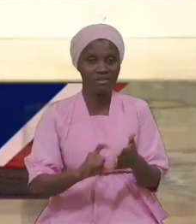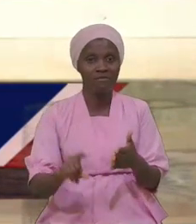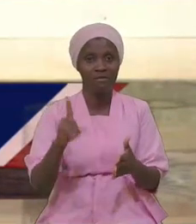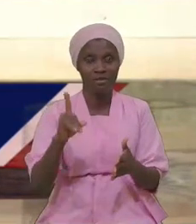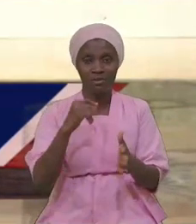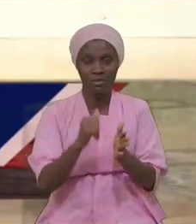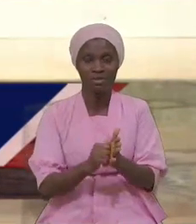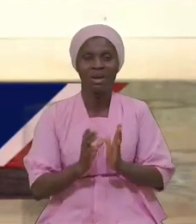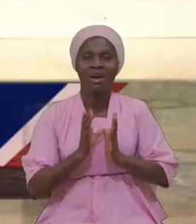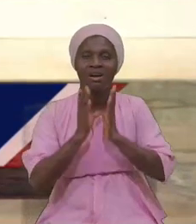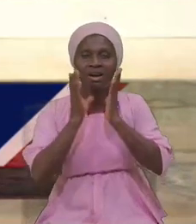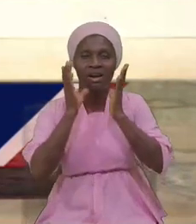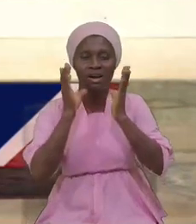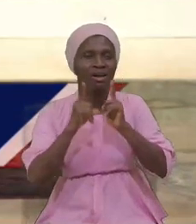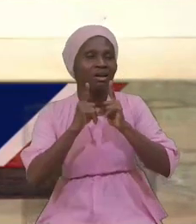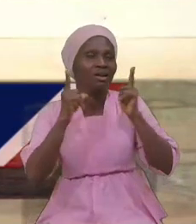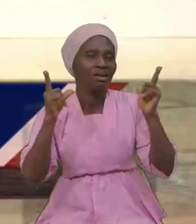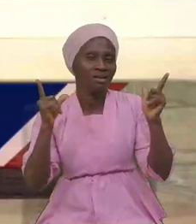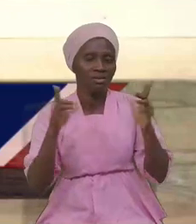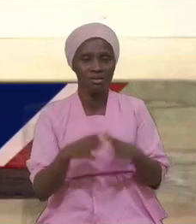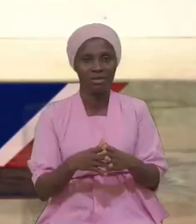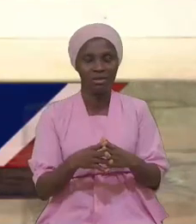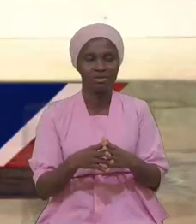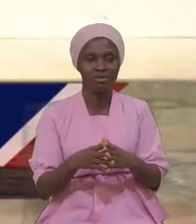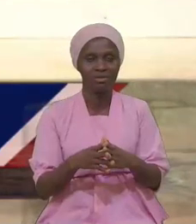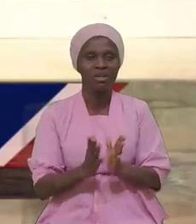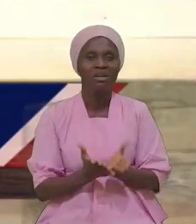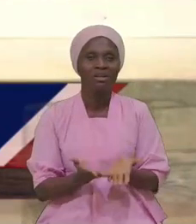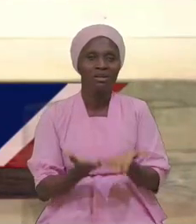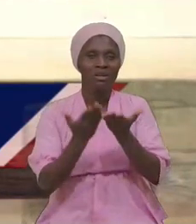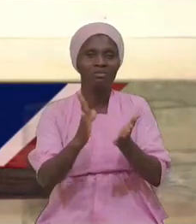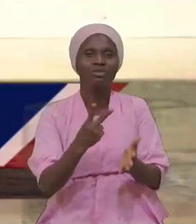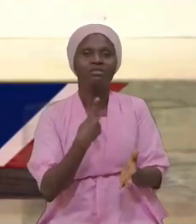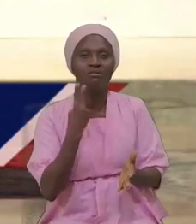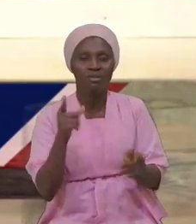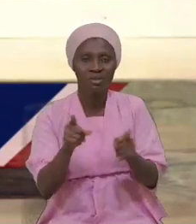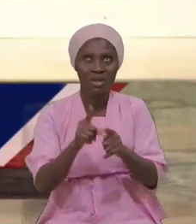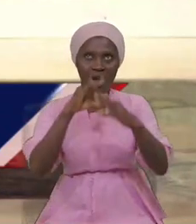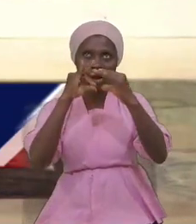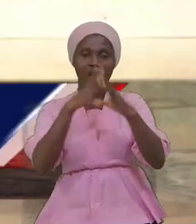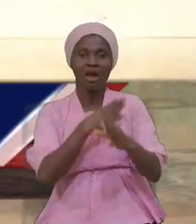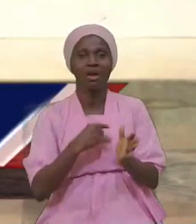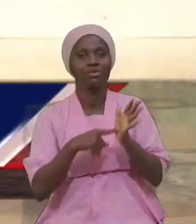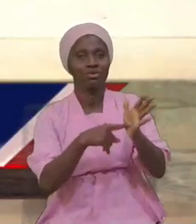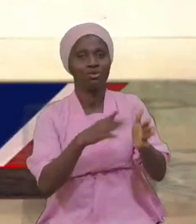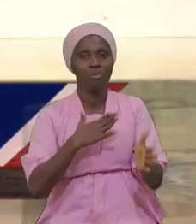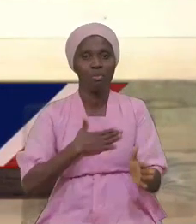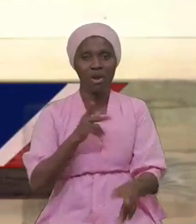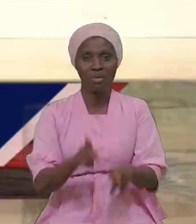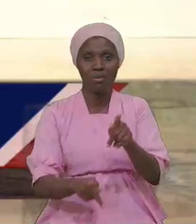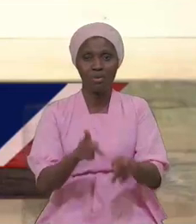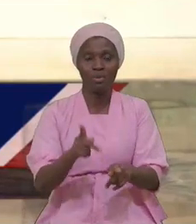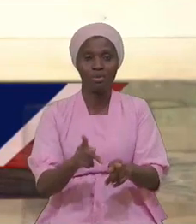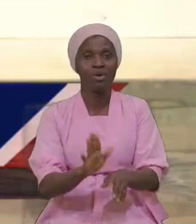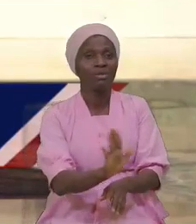Ésaïe 58, verset 1. Crie à plein gosier, ne te retiens pas, élève ta voix comme